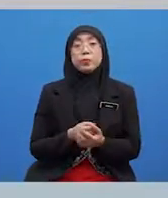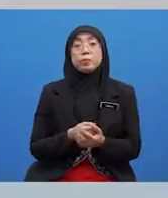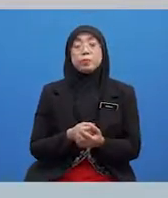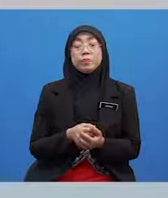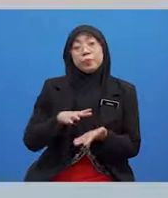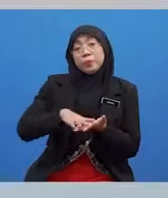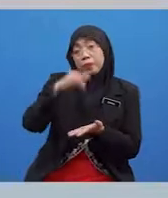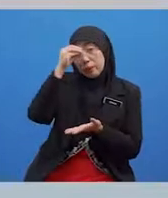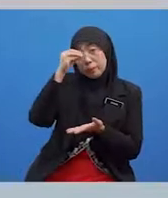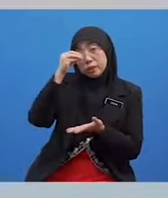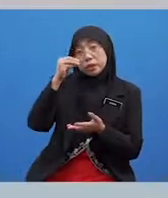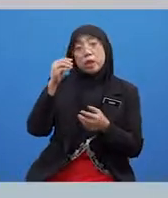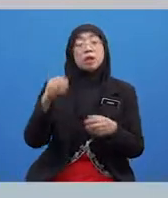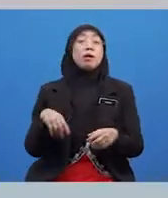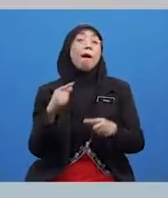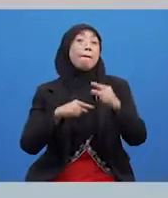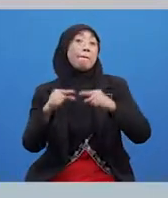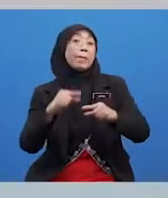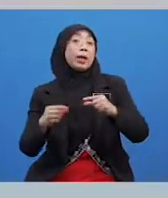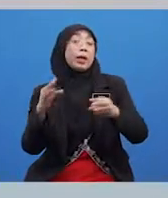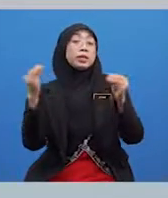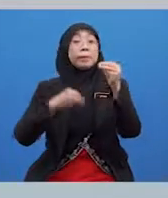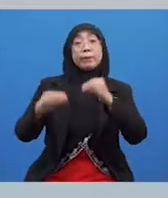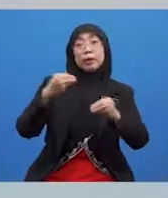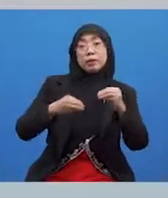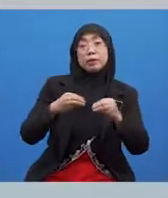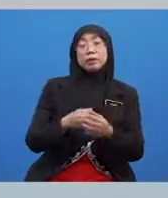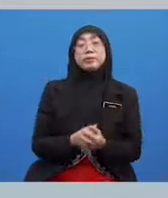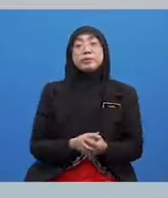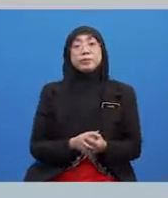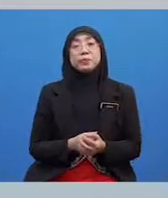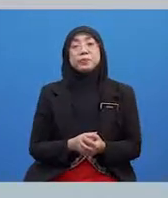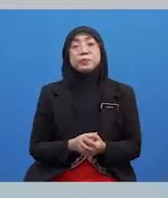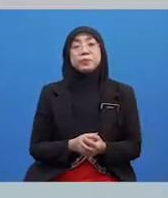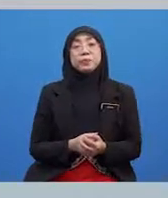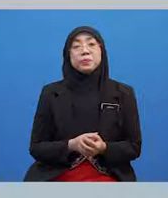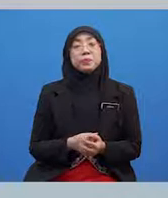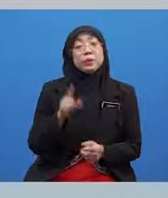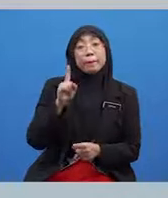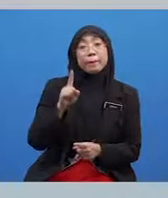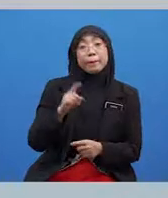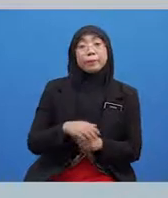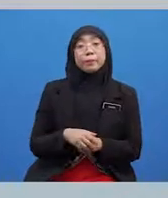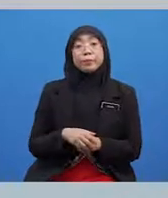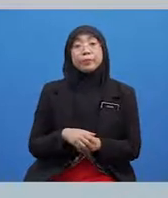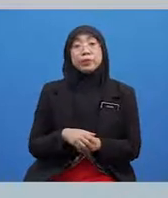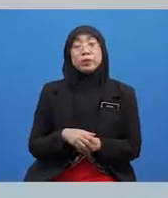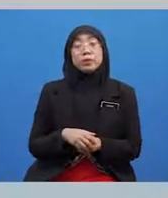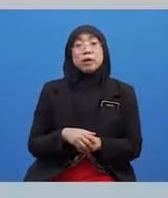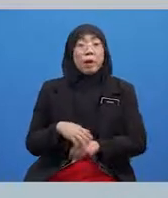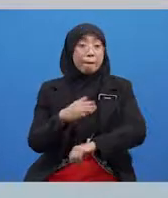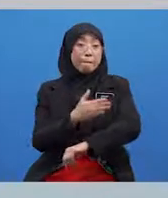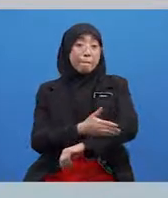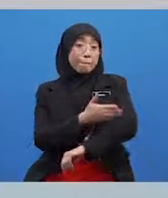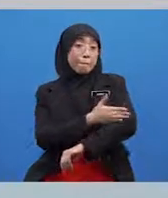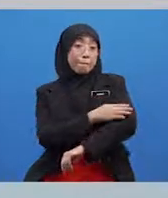pergerakan. Ketiga, kawalan dicapai menerusi interaksi semua jenis